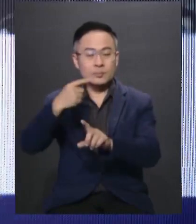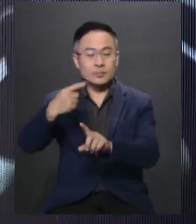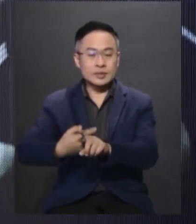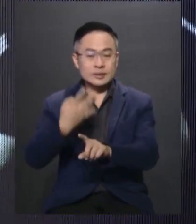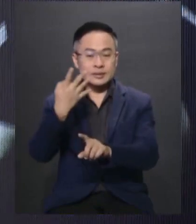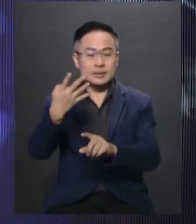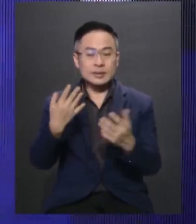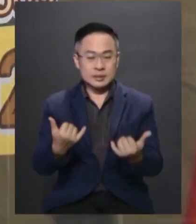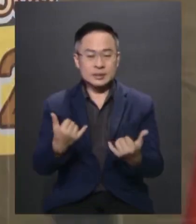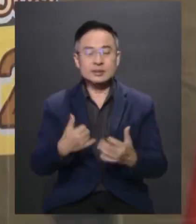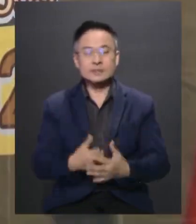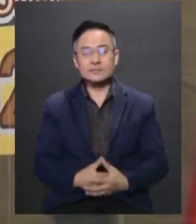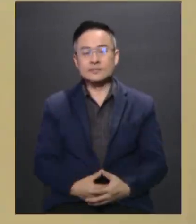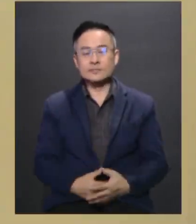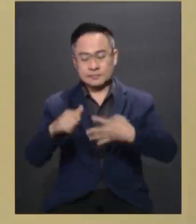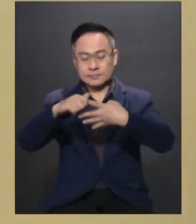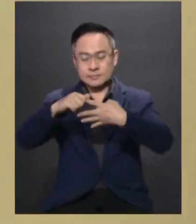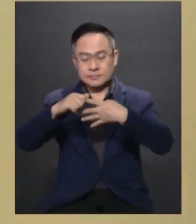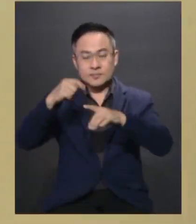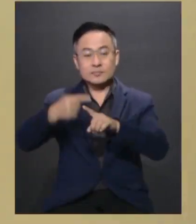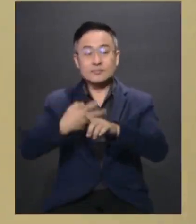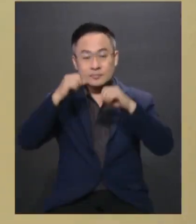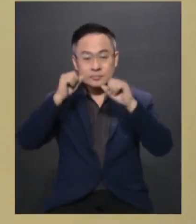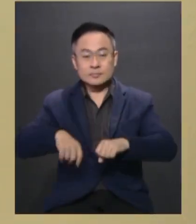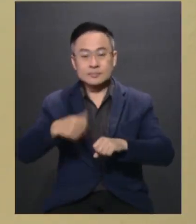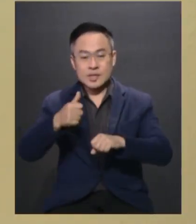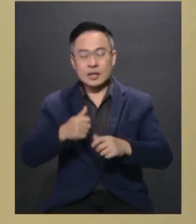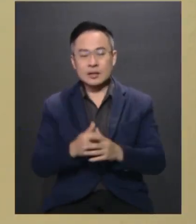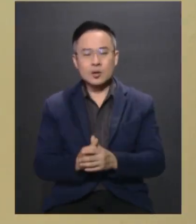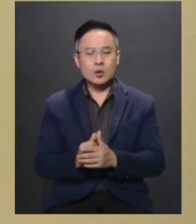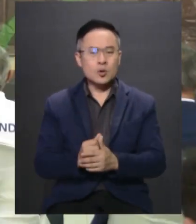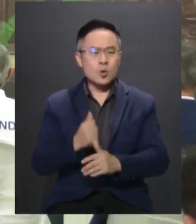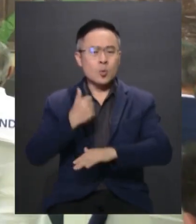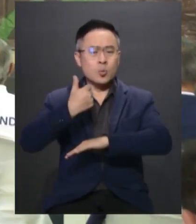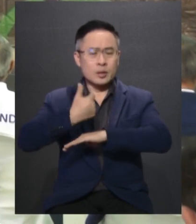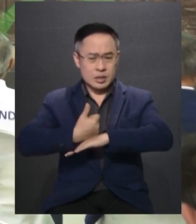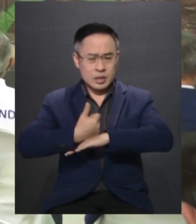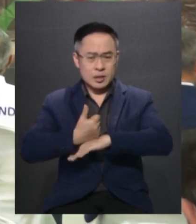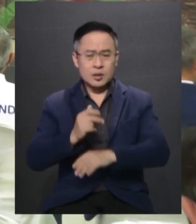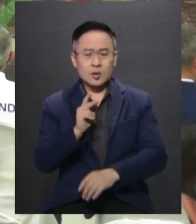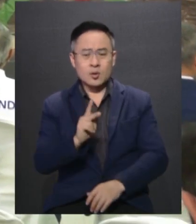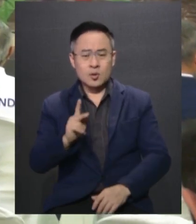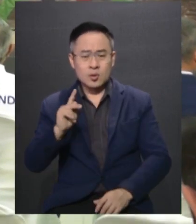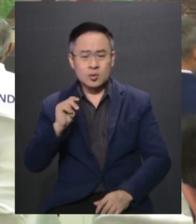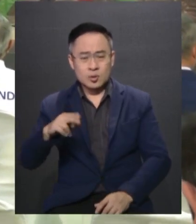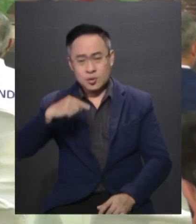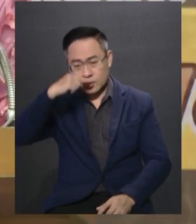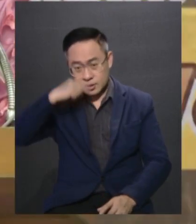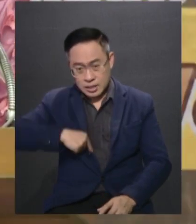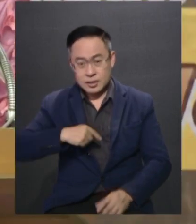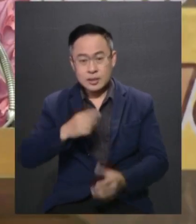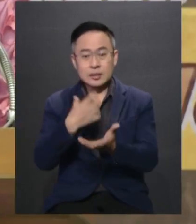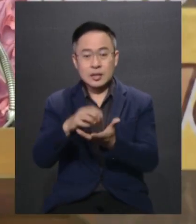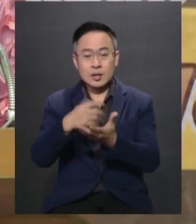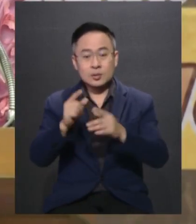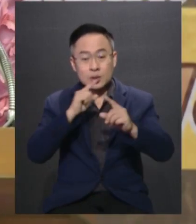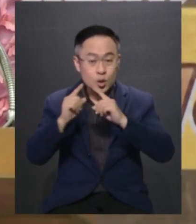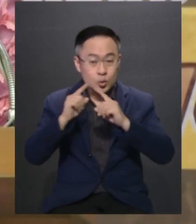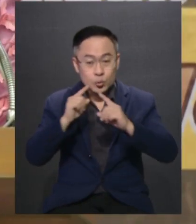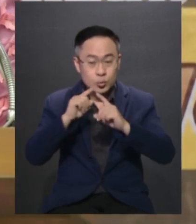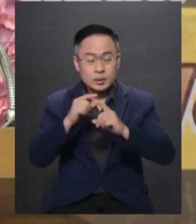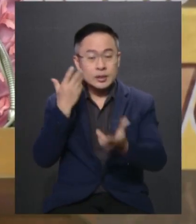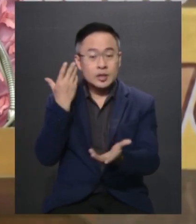นนี้ครับดร.ก้องศักดิ์ยอดมณีครับผู้ว่าการการกีฬาแห่งประเทศไทยนะครับได้เปิดเผยถึงความคืบหน้าของการ